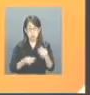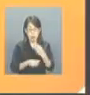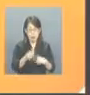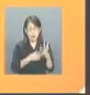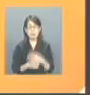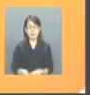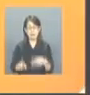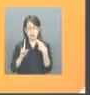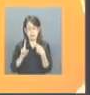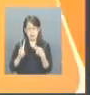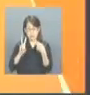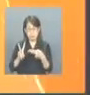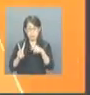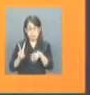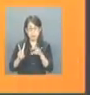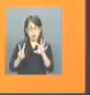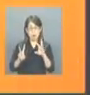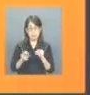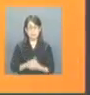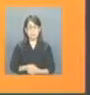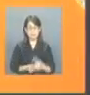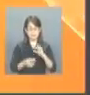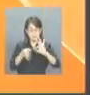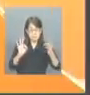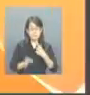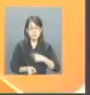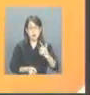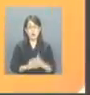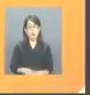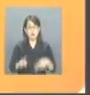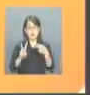21,950 บาทค่ะทองรูปพรรณนั้นอยู่ที่22,350 บาทค่ะ